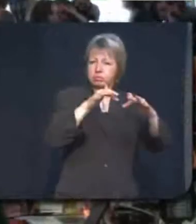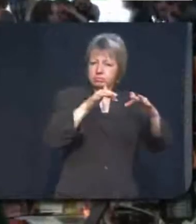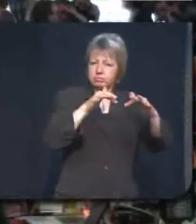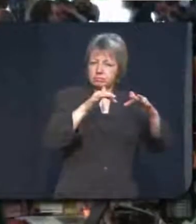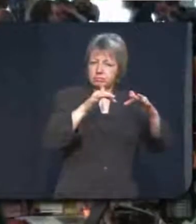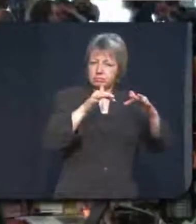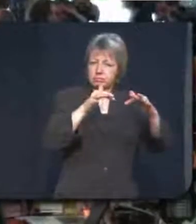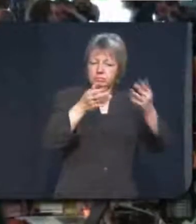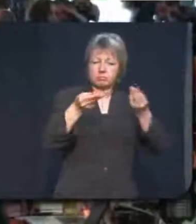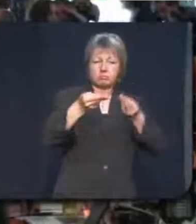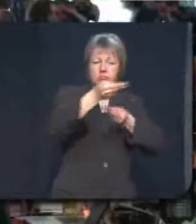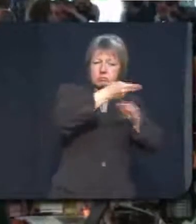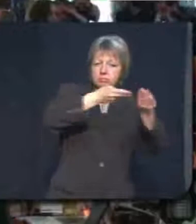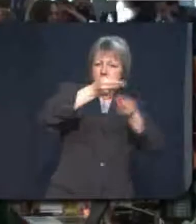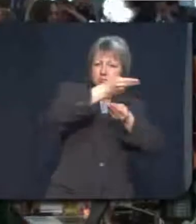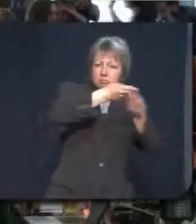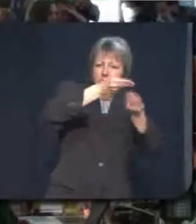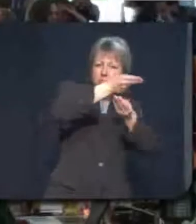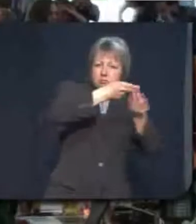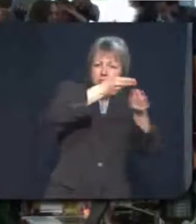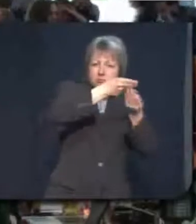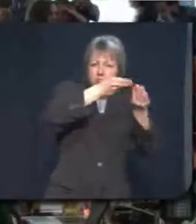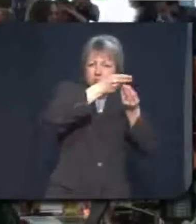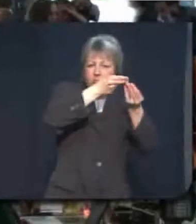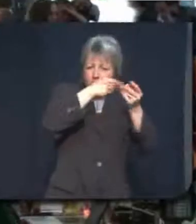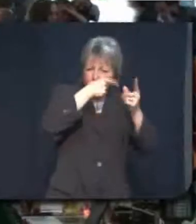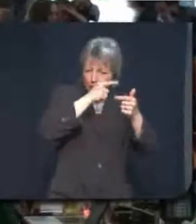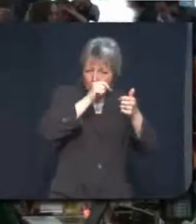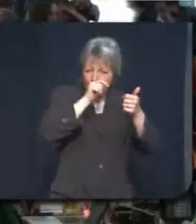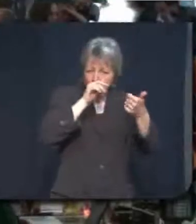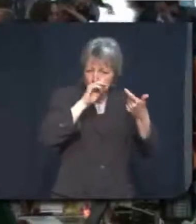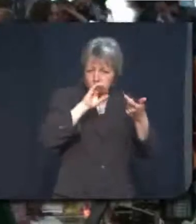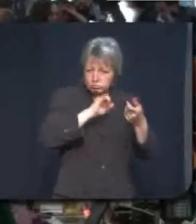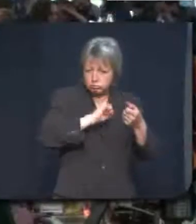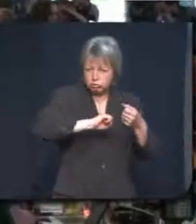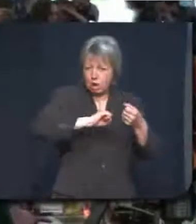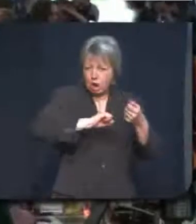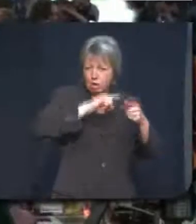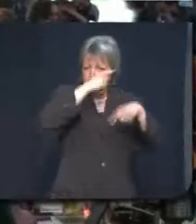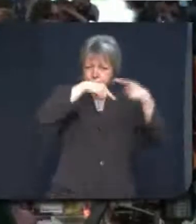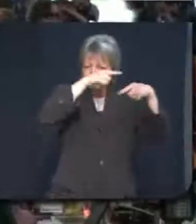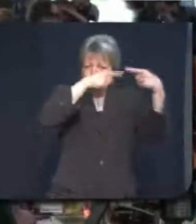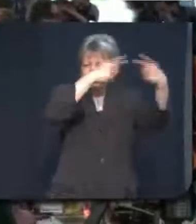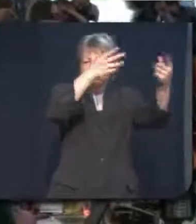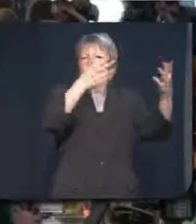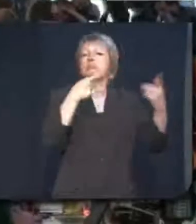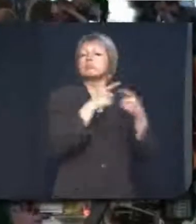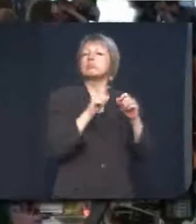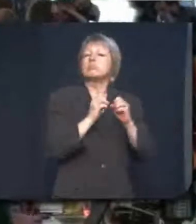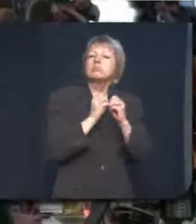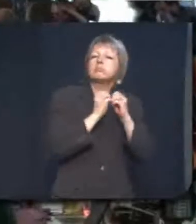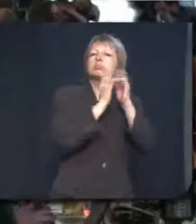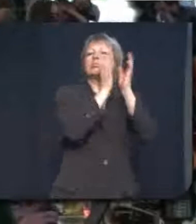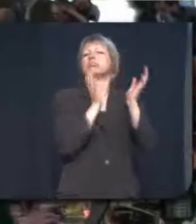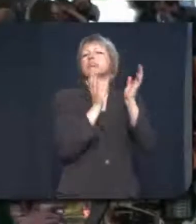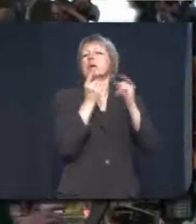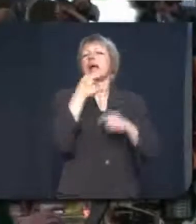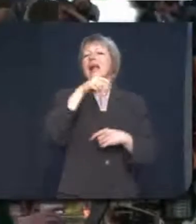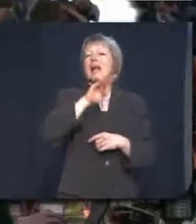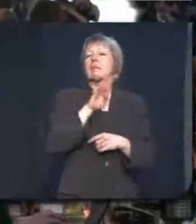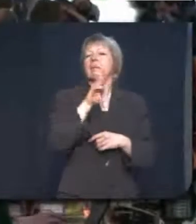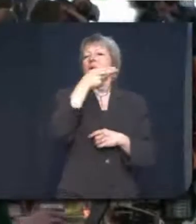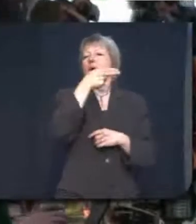genietet genagelt in einer Nacht und Nebelaktion und herausgekommen ist eine GmbH nach Luxemburger Recht die darüber befindet wie